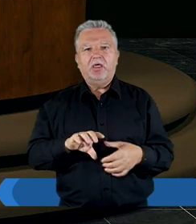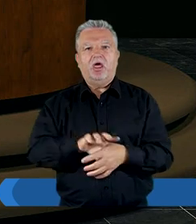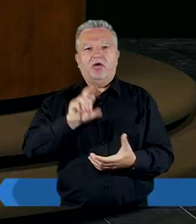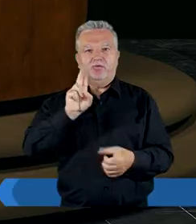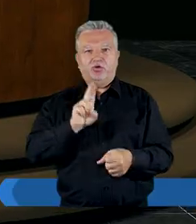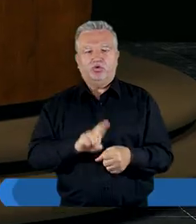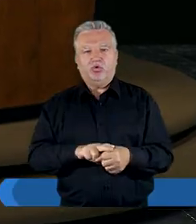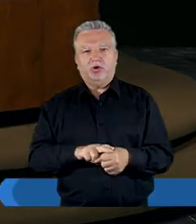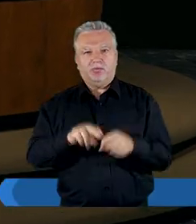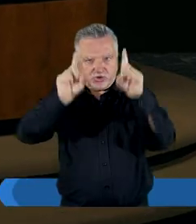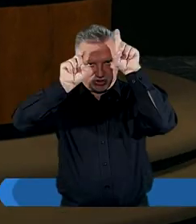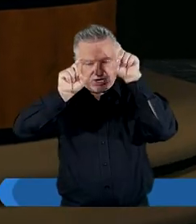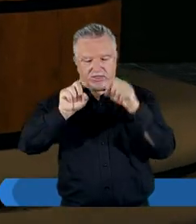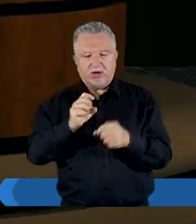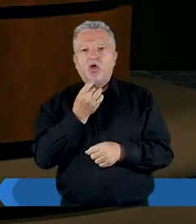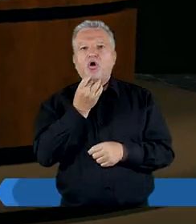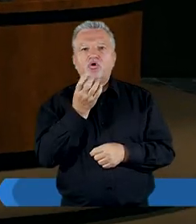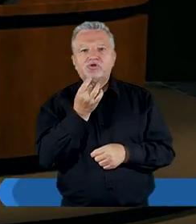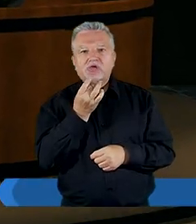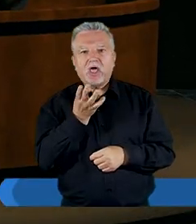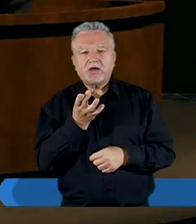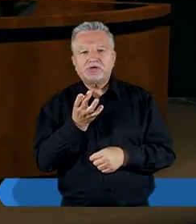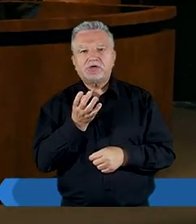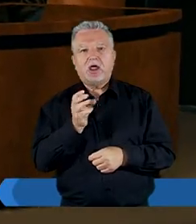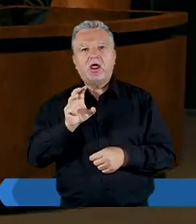którym wyraźnie szatan oskarża